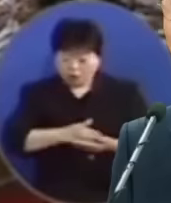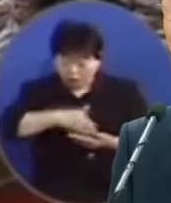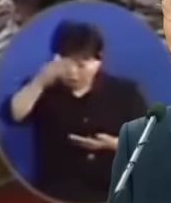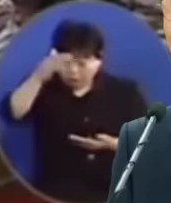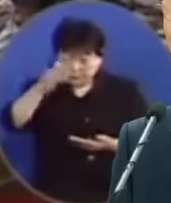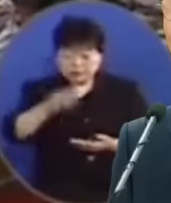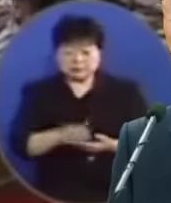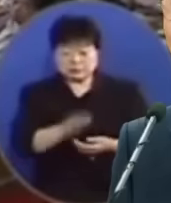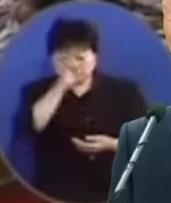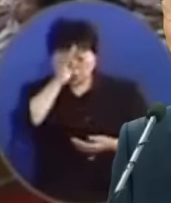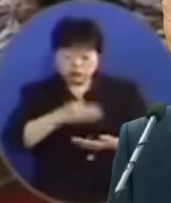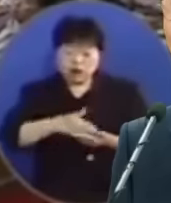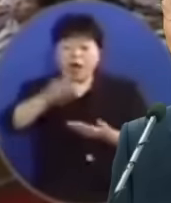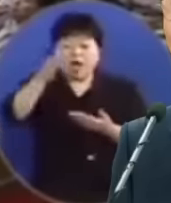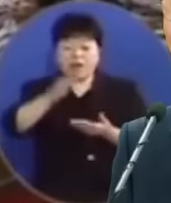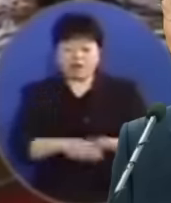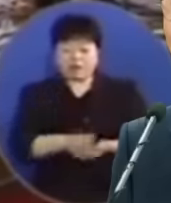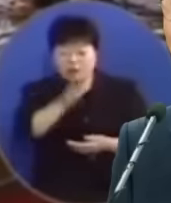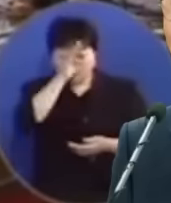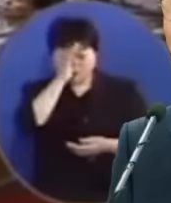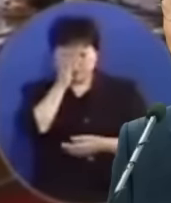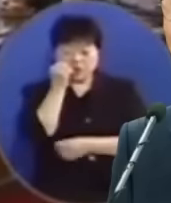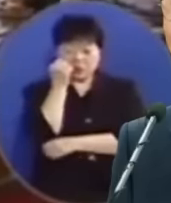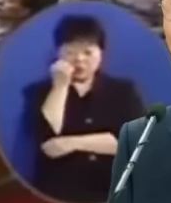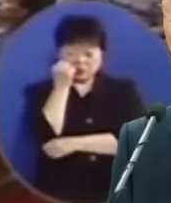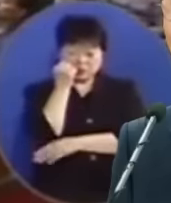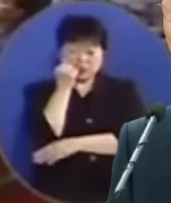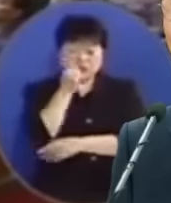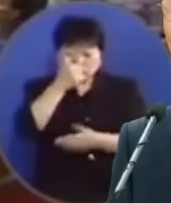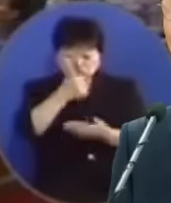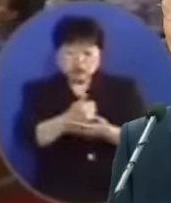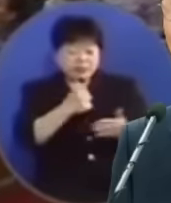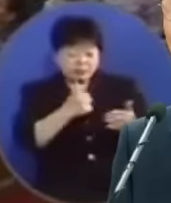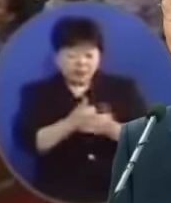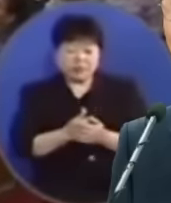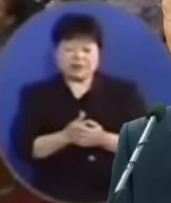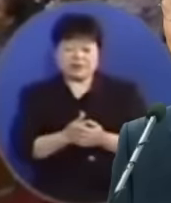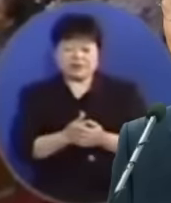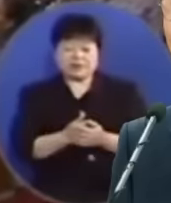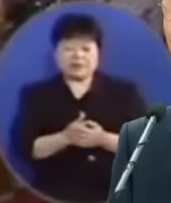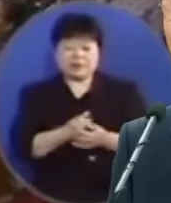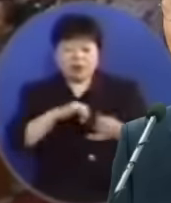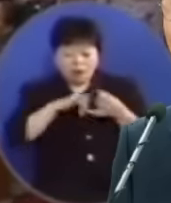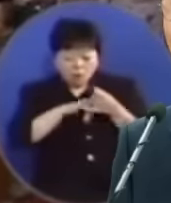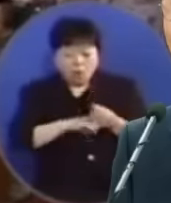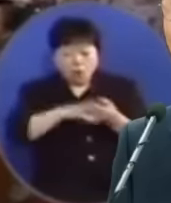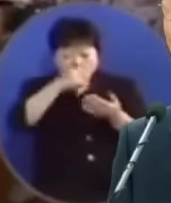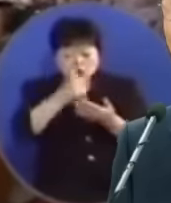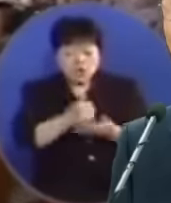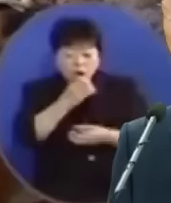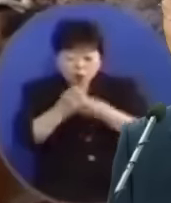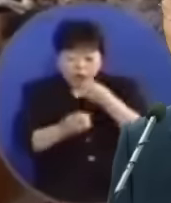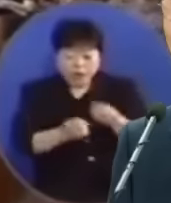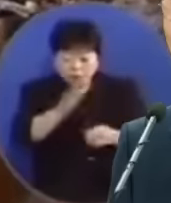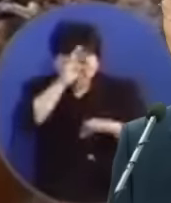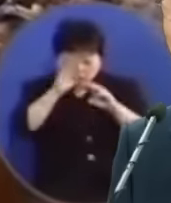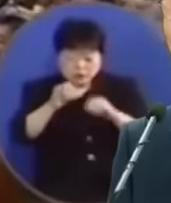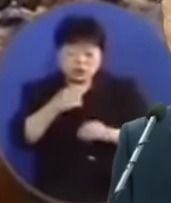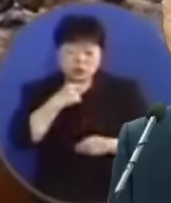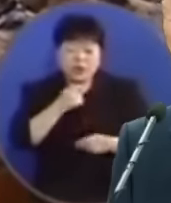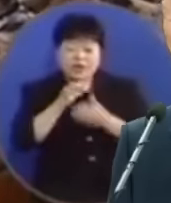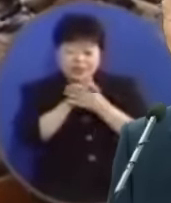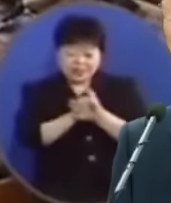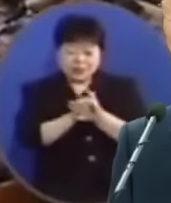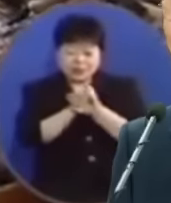것입니다. 그러므로 병의 그루터기가 죄이심으로 우리가 꼭 죄를 회개하고 병낫기를 위하여 기도해야